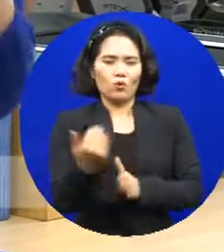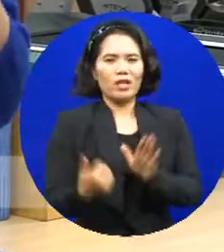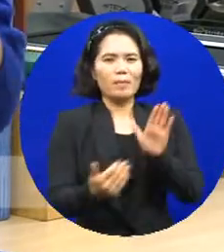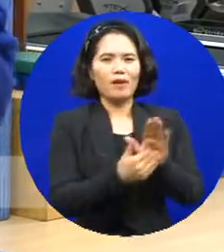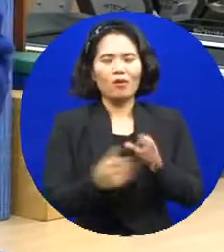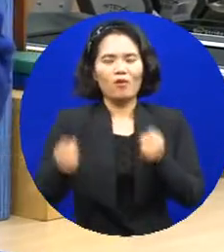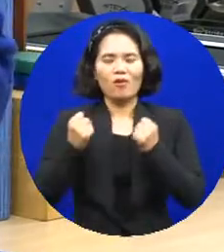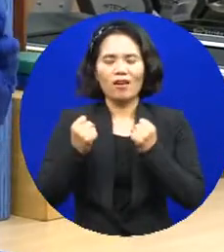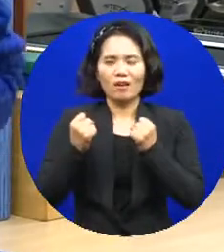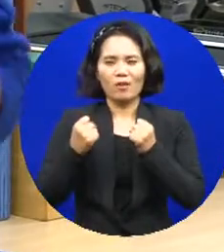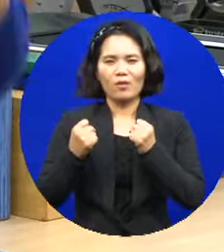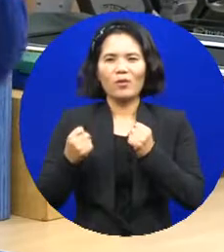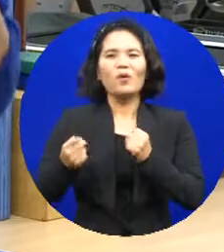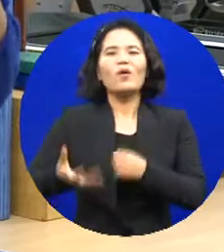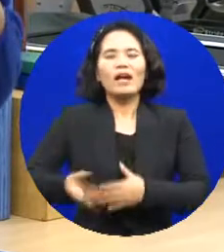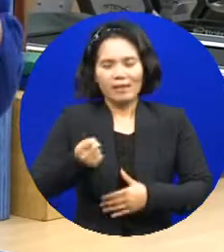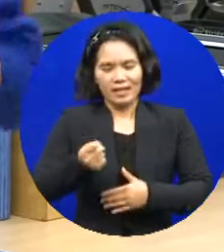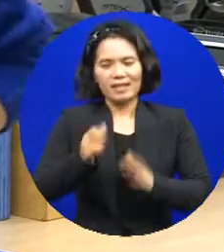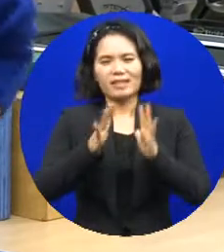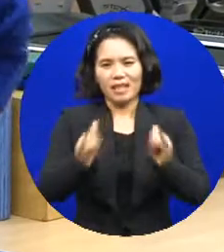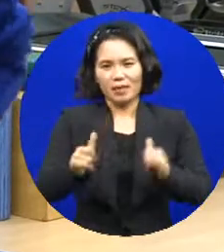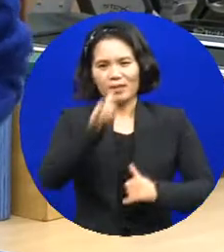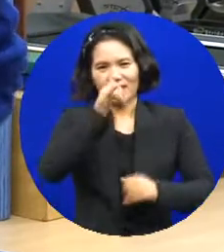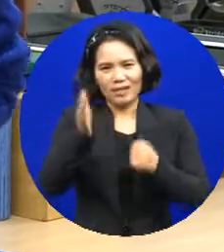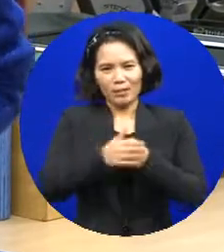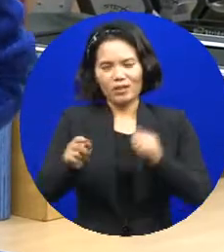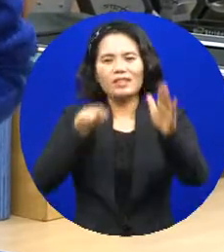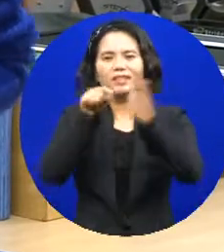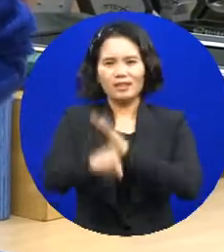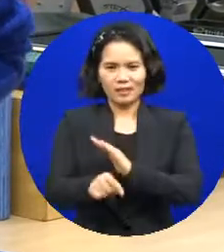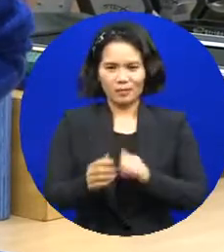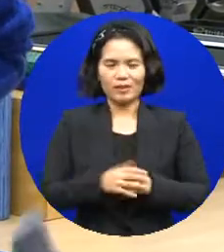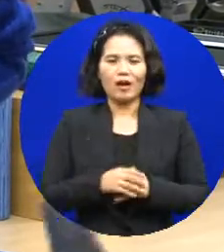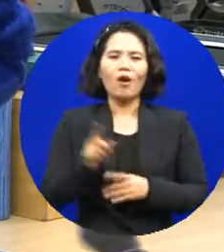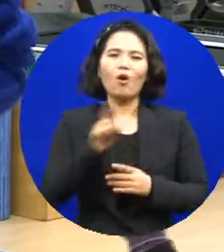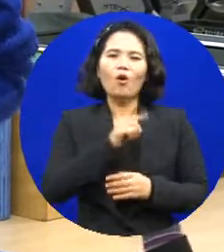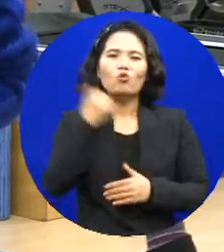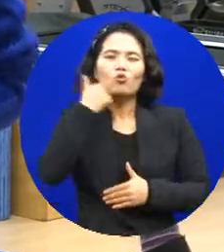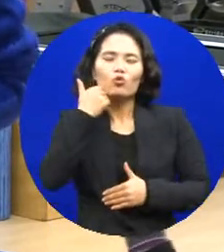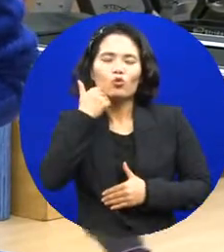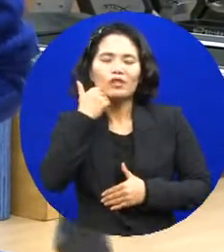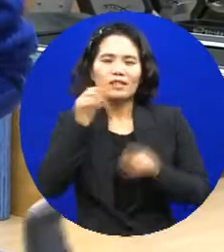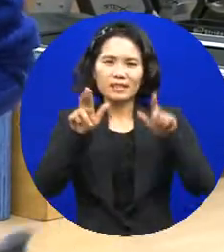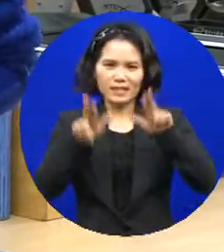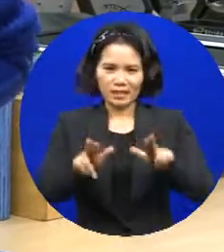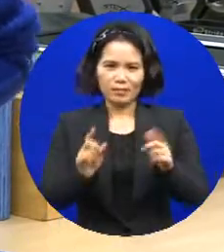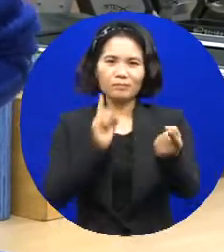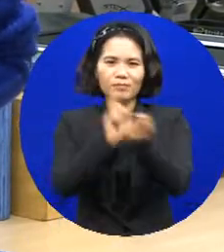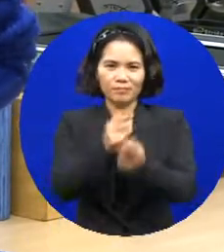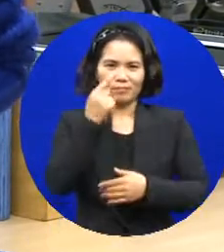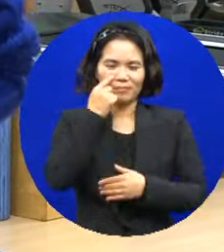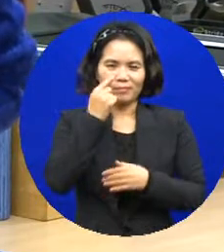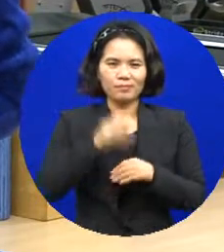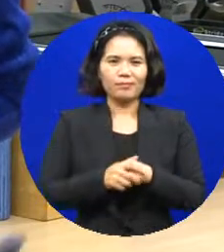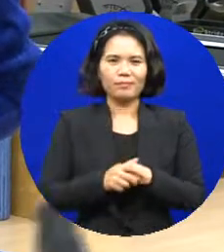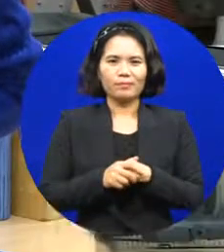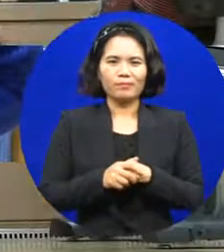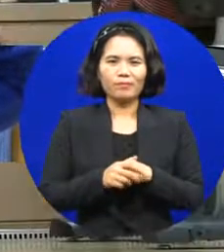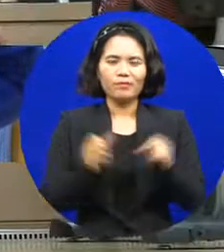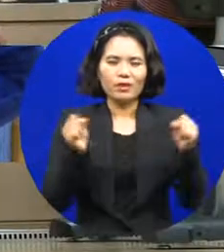낙상 사고도 예방하고 건강도 잡겠다 하는 분들이 계셔서 찾아와 봤습니다. 어떤 분들인지 지금 바로 만나보시죠.